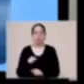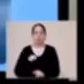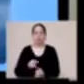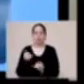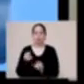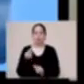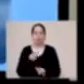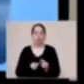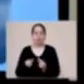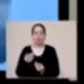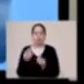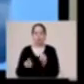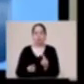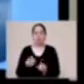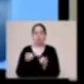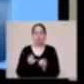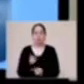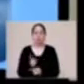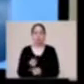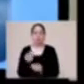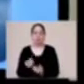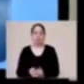Характерная окраска для хвоста.